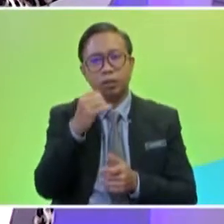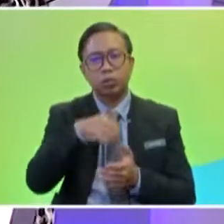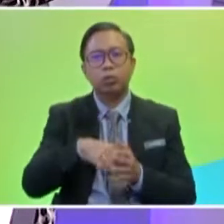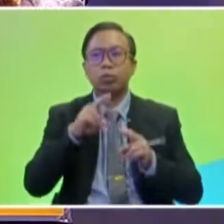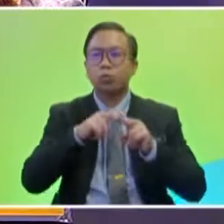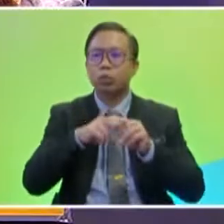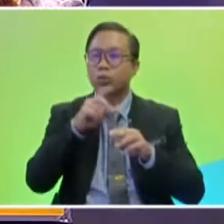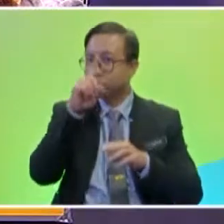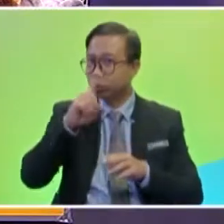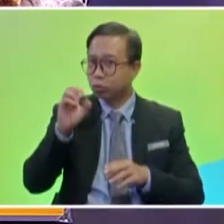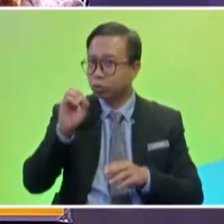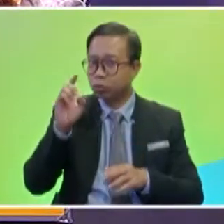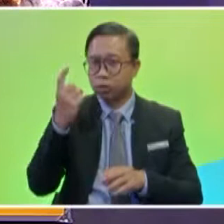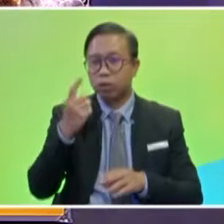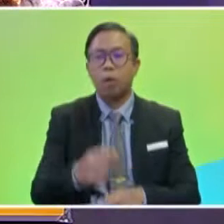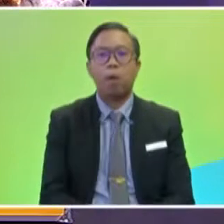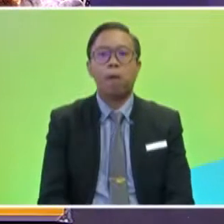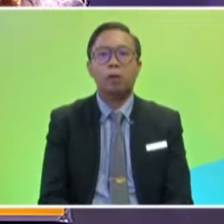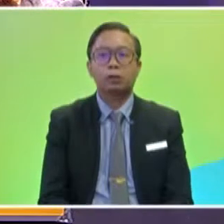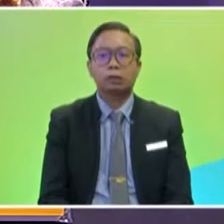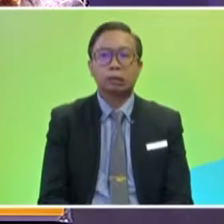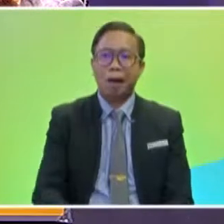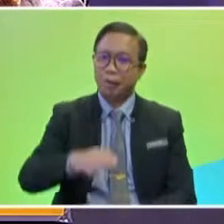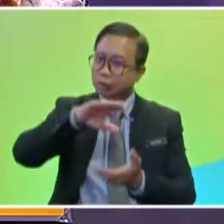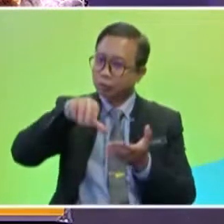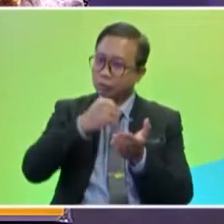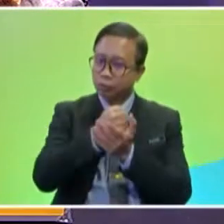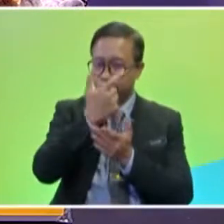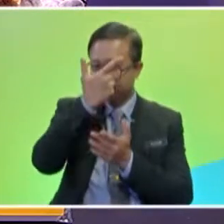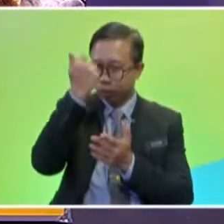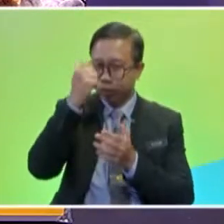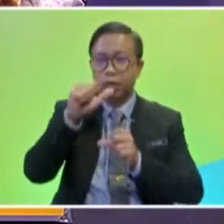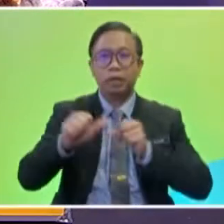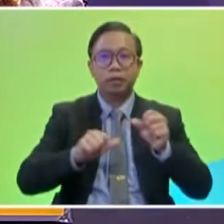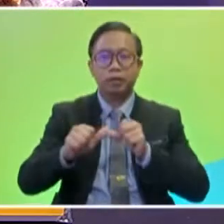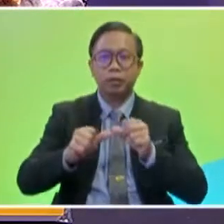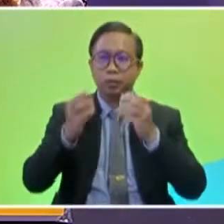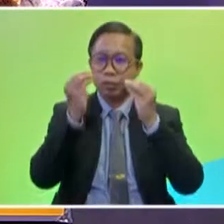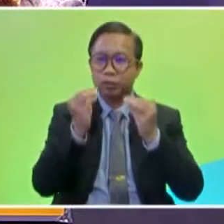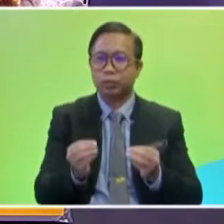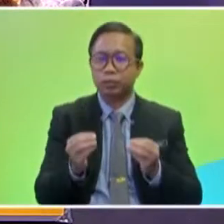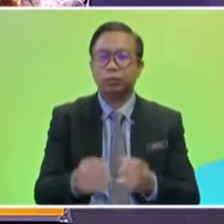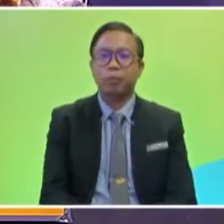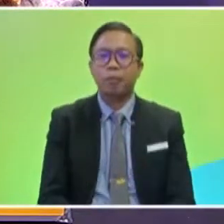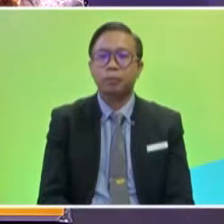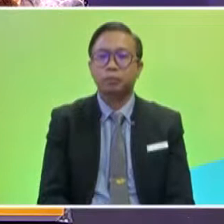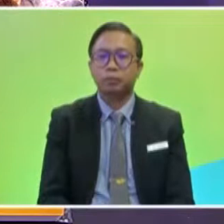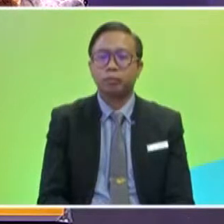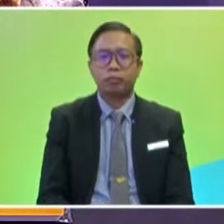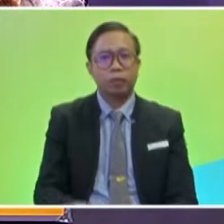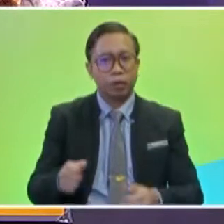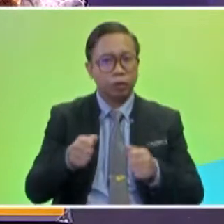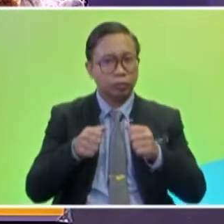Betul bully ah jadinya sembunyi disebabkan aktivitas manusia oke yang pertama ialah usaha